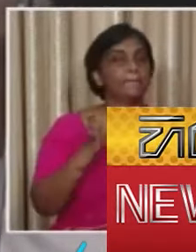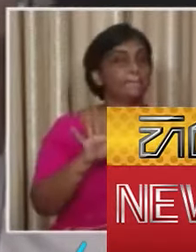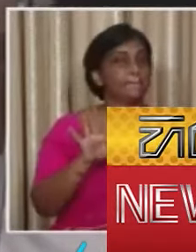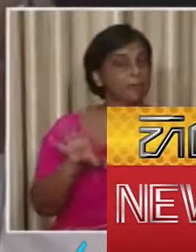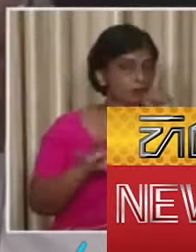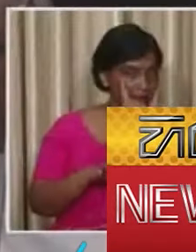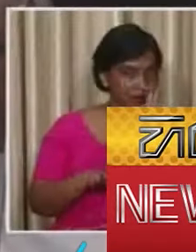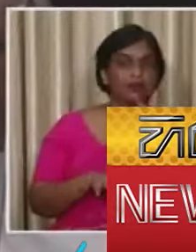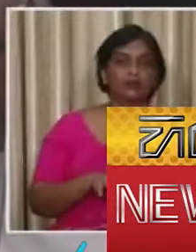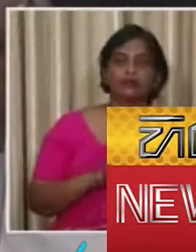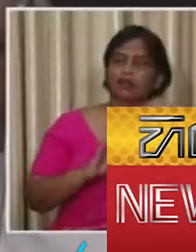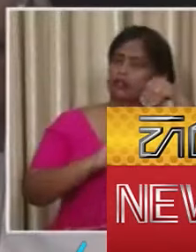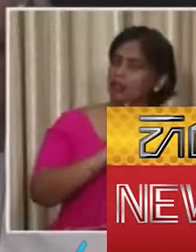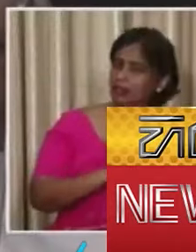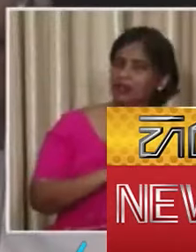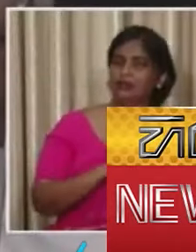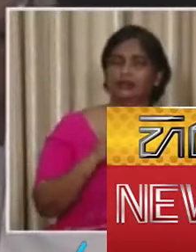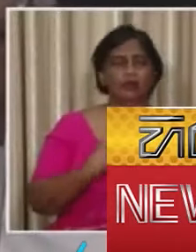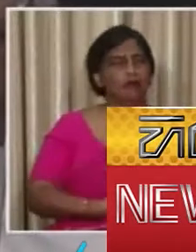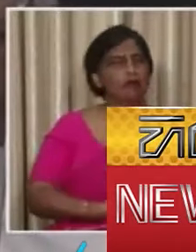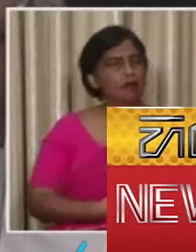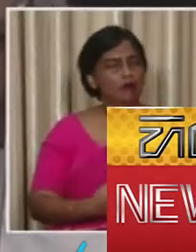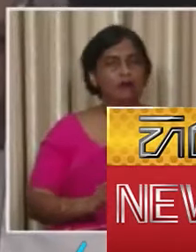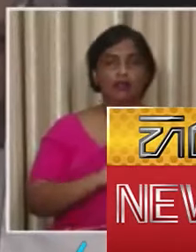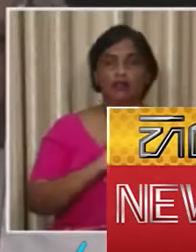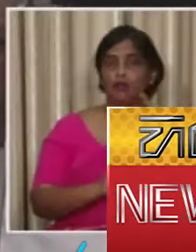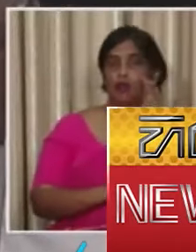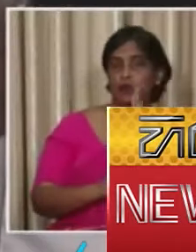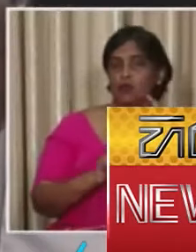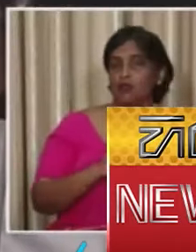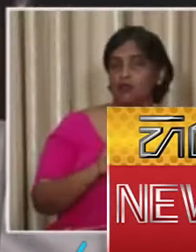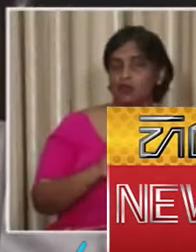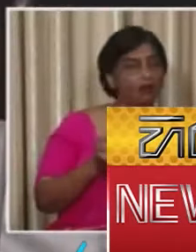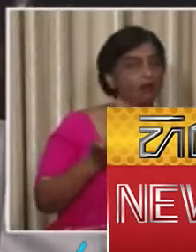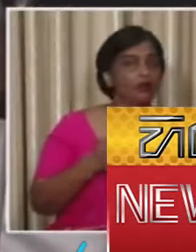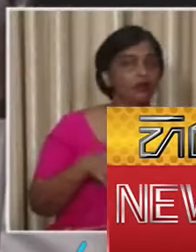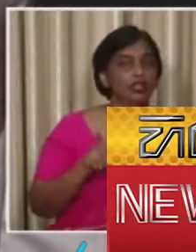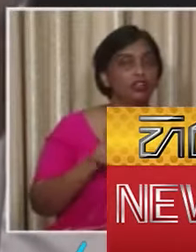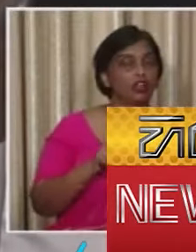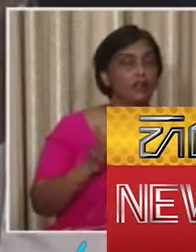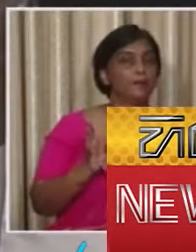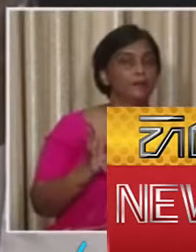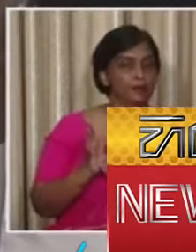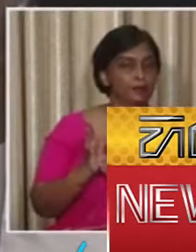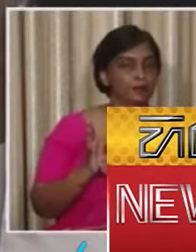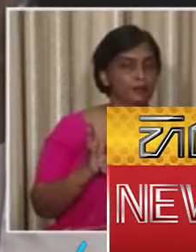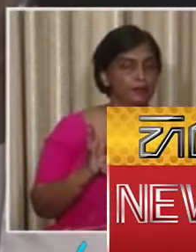වෙද්දී පත්ලටම හිඳි නන්නන්තාරව තිබුණ අපේ විදේශ සංචිතය දැන් ඩොලර් මිලියන